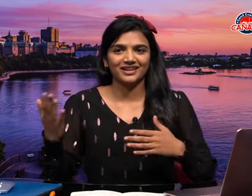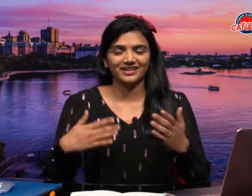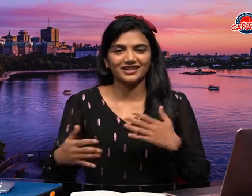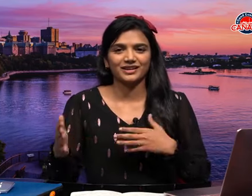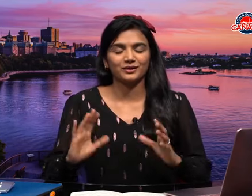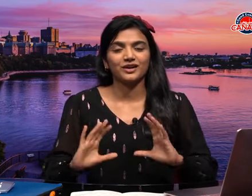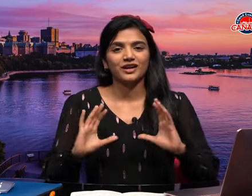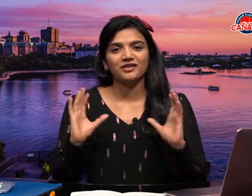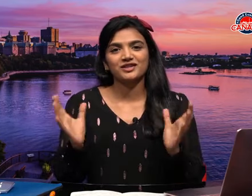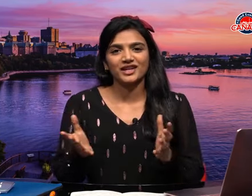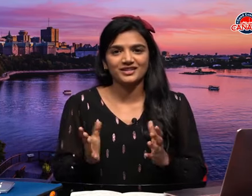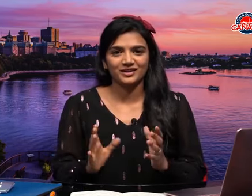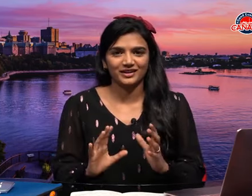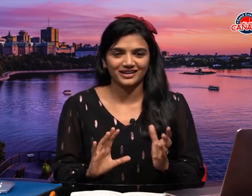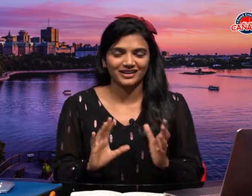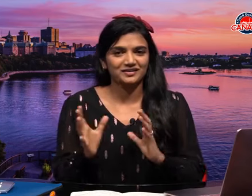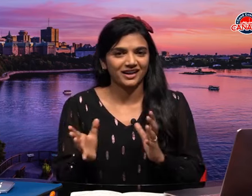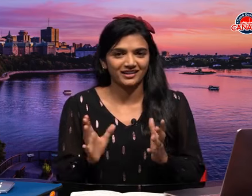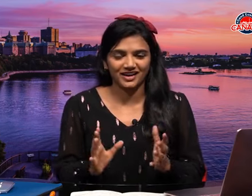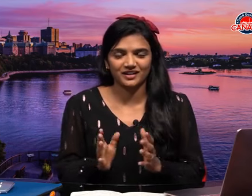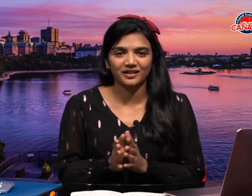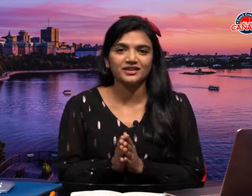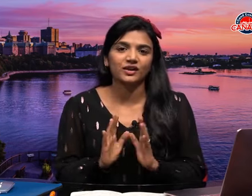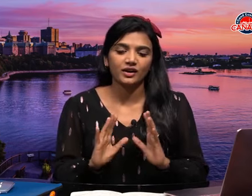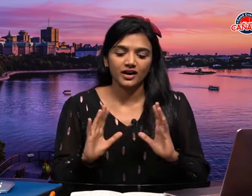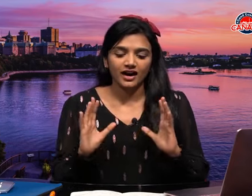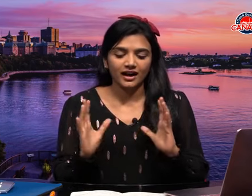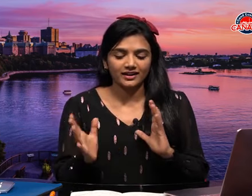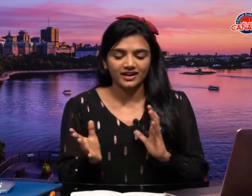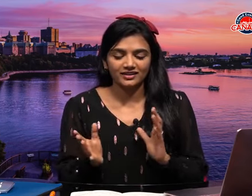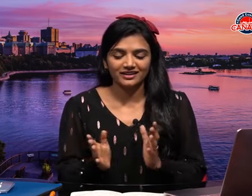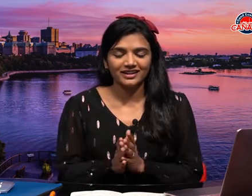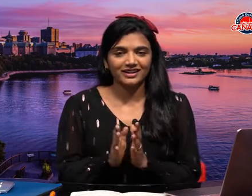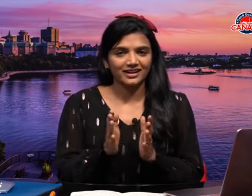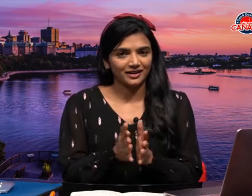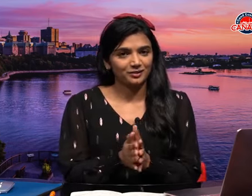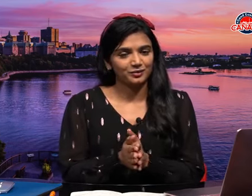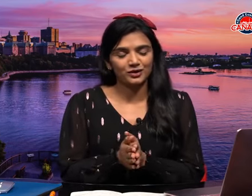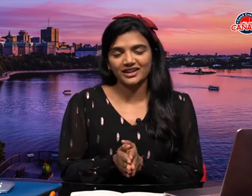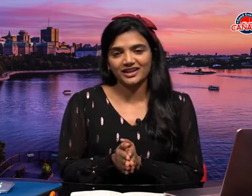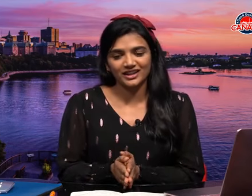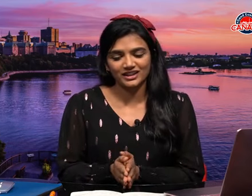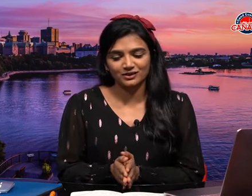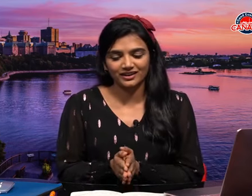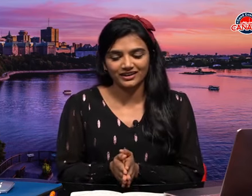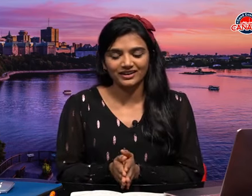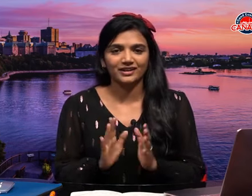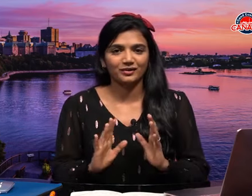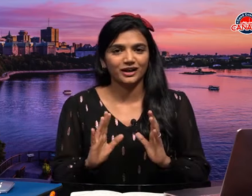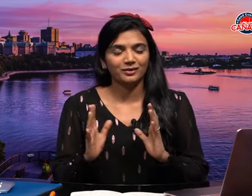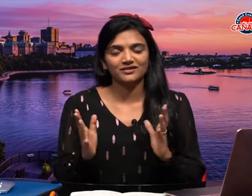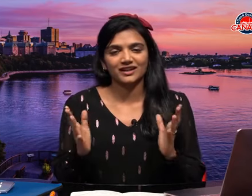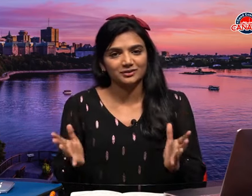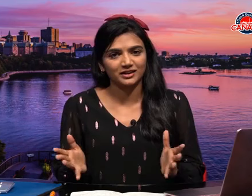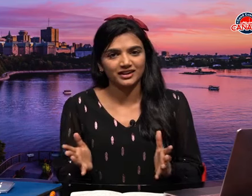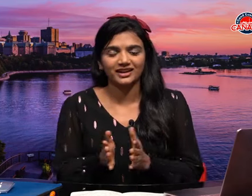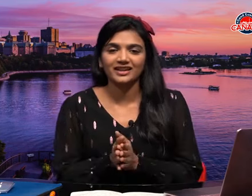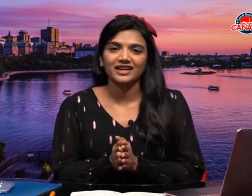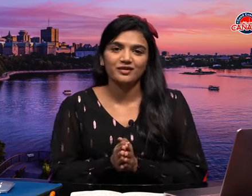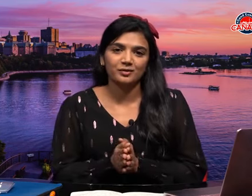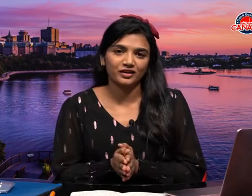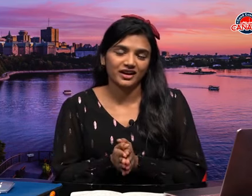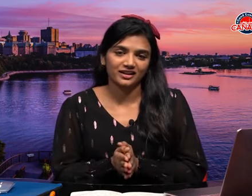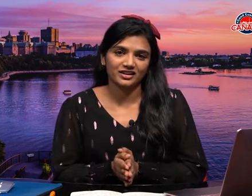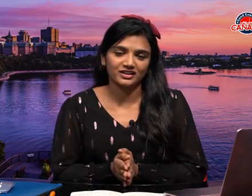கொஞ்சம் யூ ஹேவ் டு சேஞ்ச் யுவர் லைஃப் ஸ்டைல் கைண்ட். ரைட். ஸோ அதனால் வந்து மோஸ்ட் கனேடியன்ஸ் வந்து ஒர்க் பிளேஸ் ஃப்ளெக்சிபிலிட்டியை